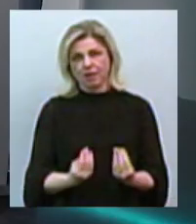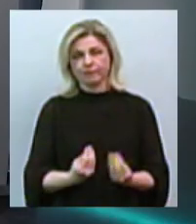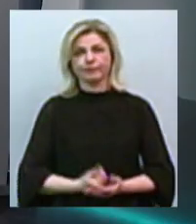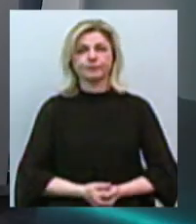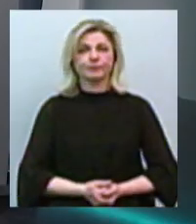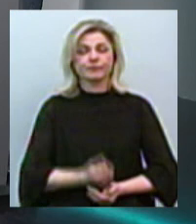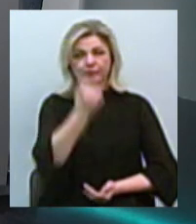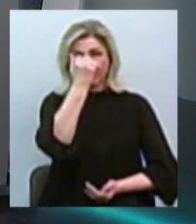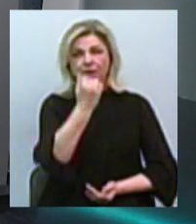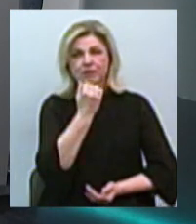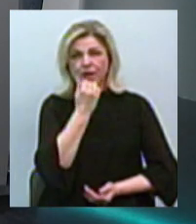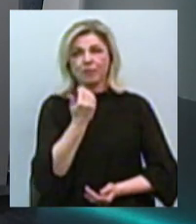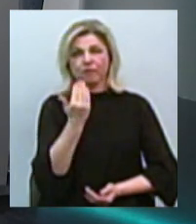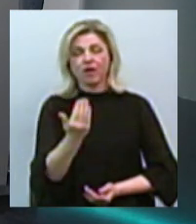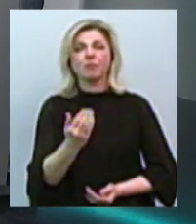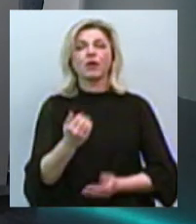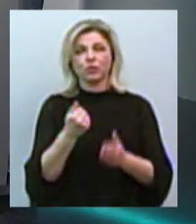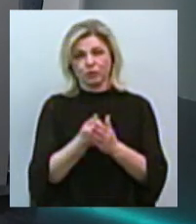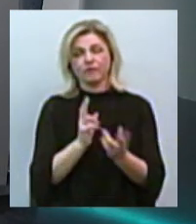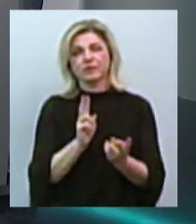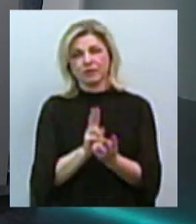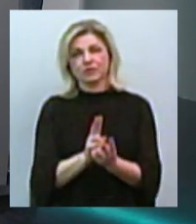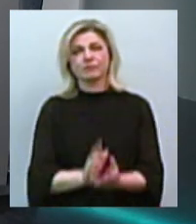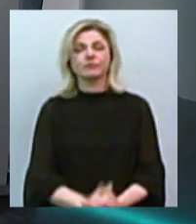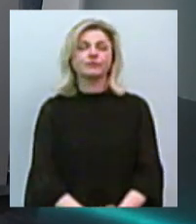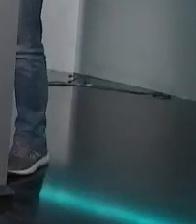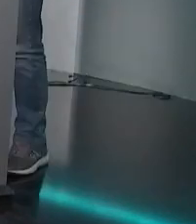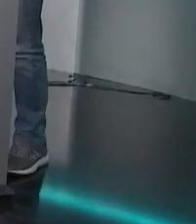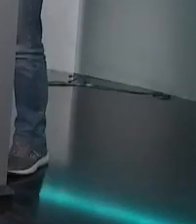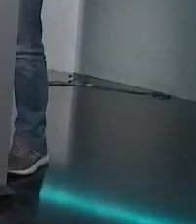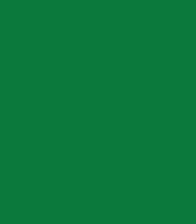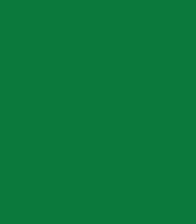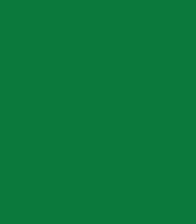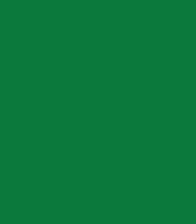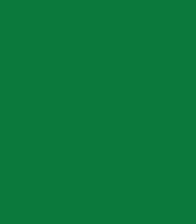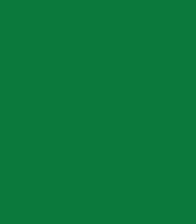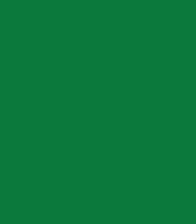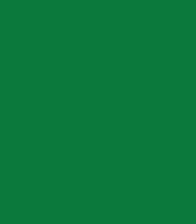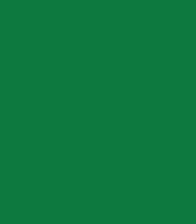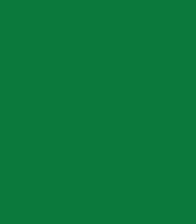Дякую, Володимире, дякую всім, хто був з нами. До зустрічі. Будьте здорові.